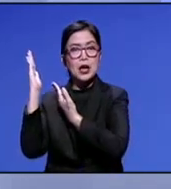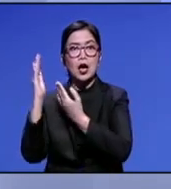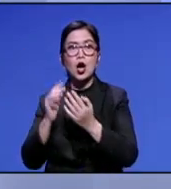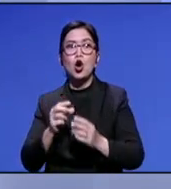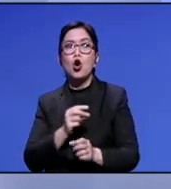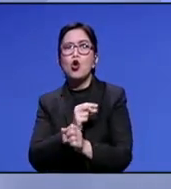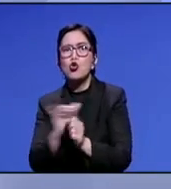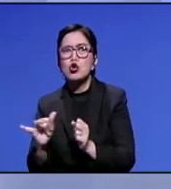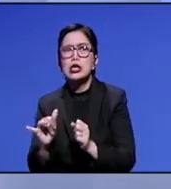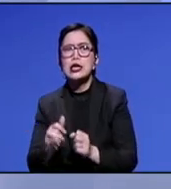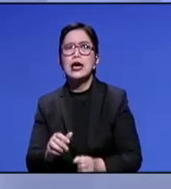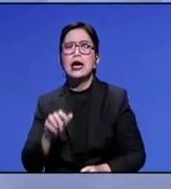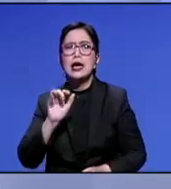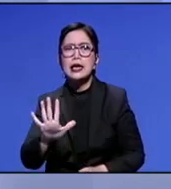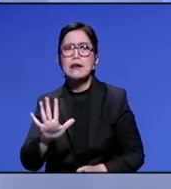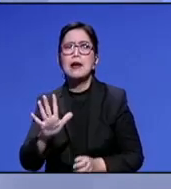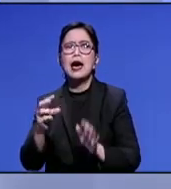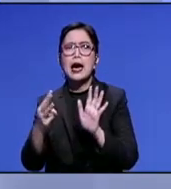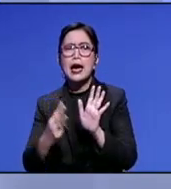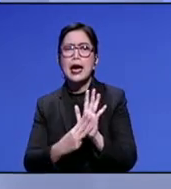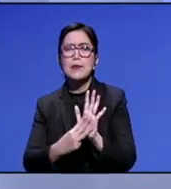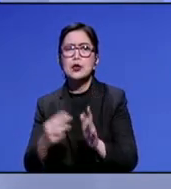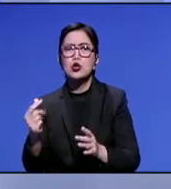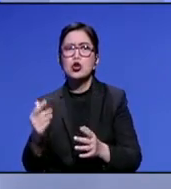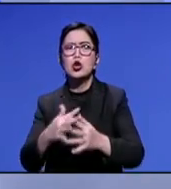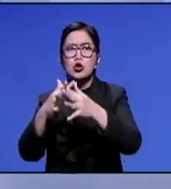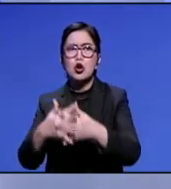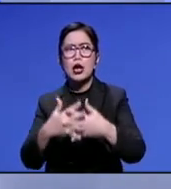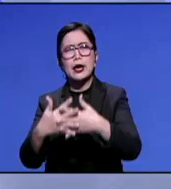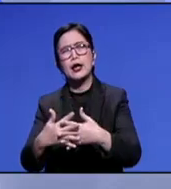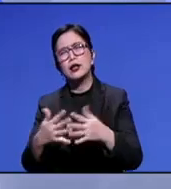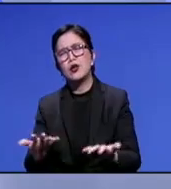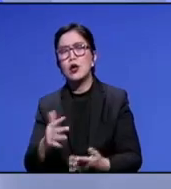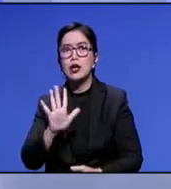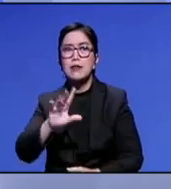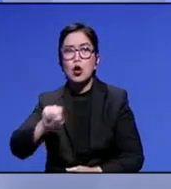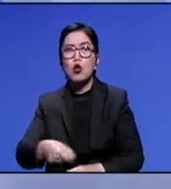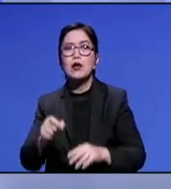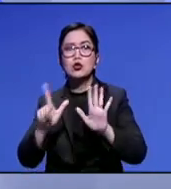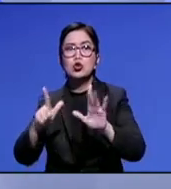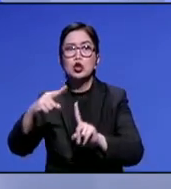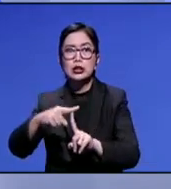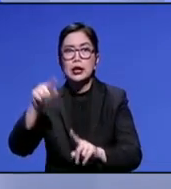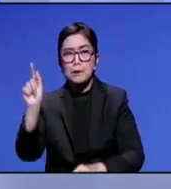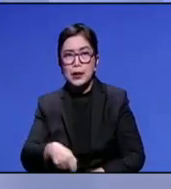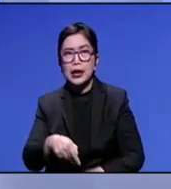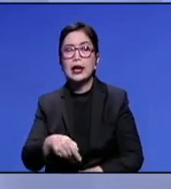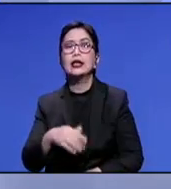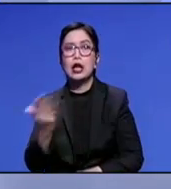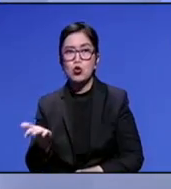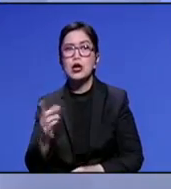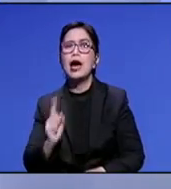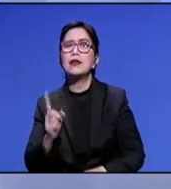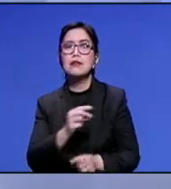miliar dolar Amerika atau sekitar rp67,5 triliun per tahun sejumlah studi menyebut kerugian ini